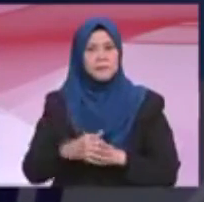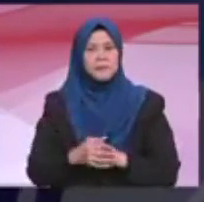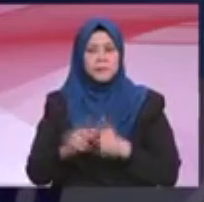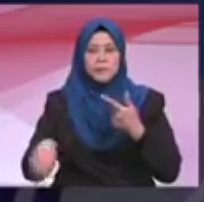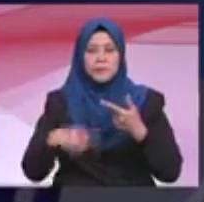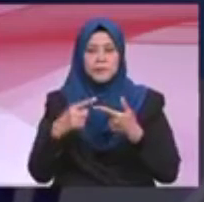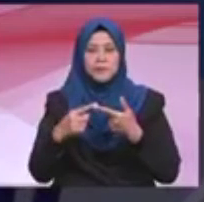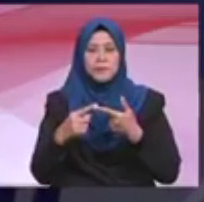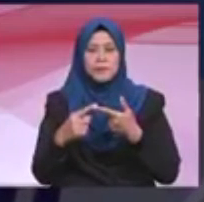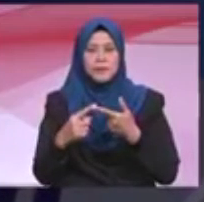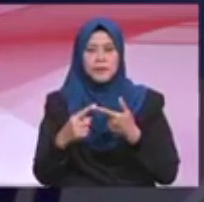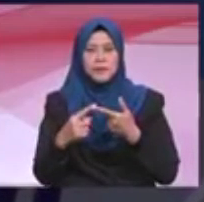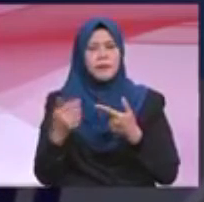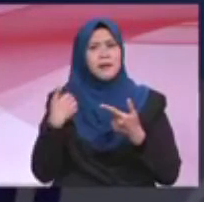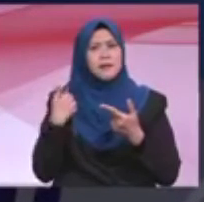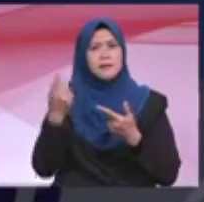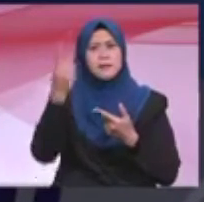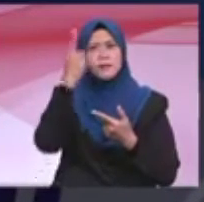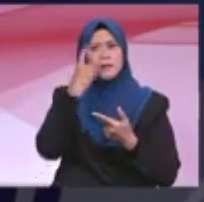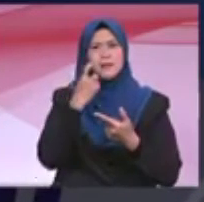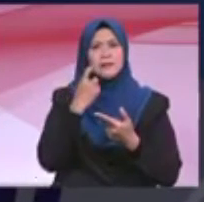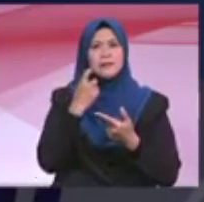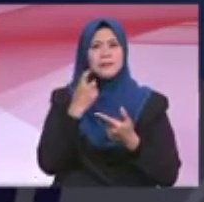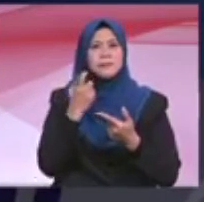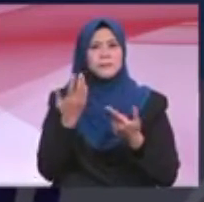kedua, ada yang ditanyakan sini